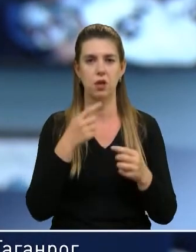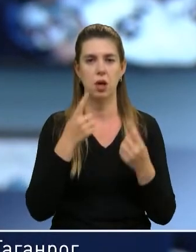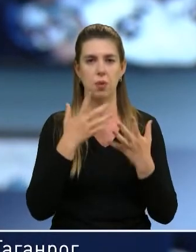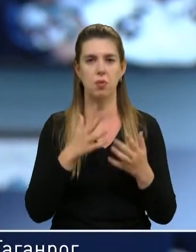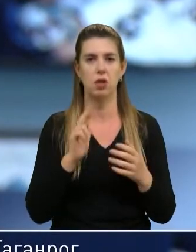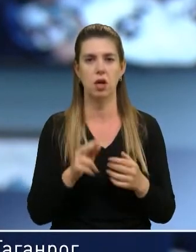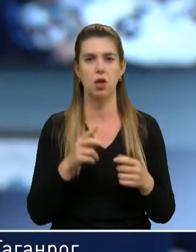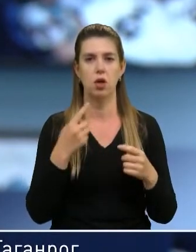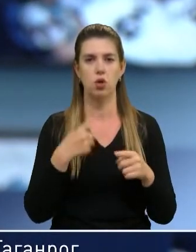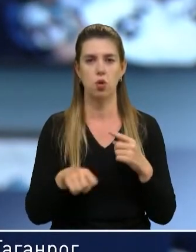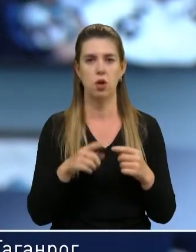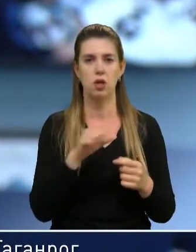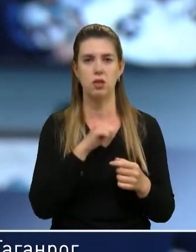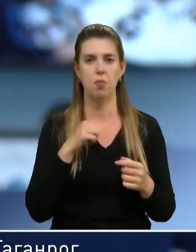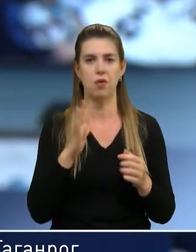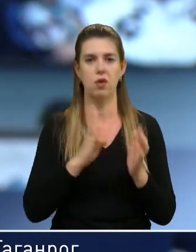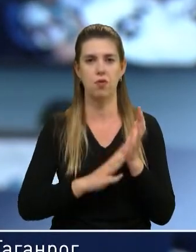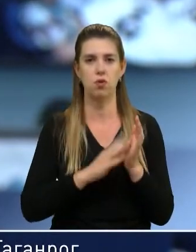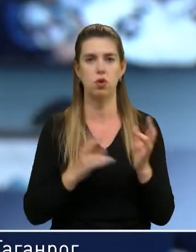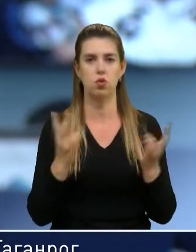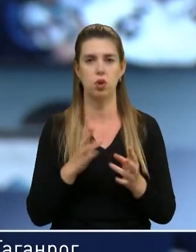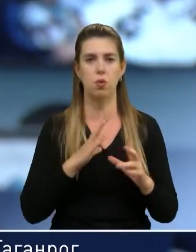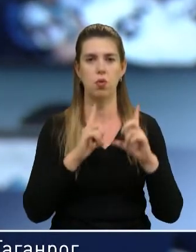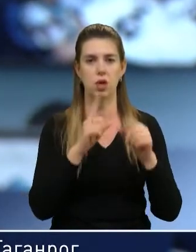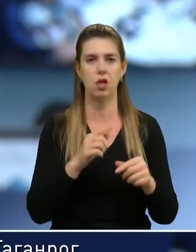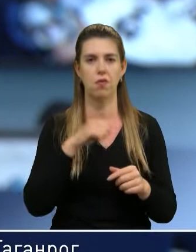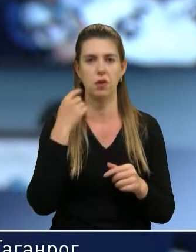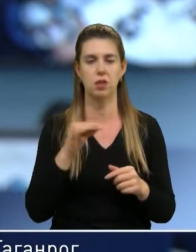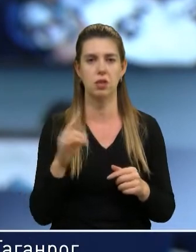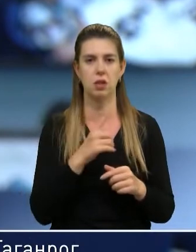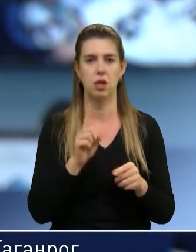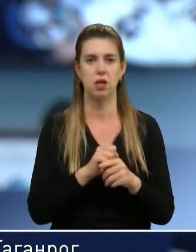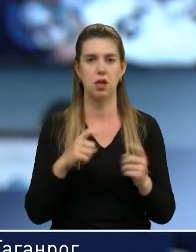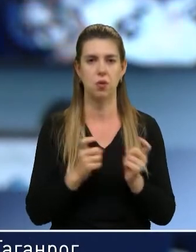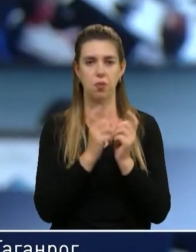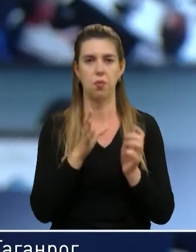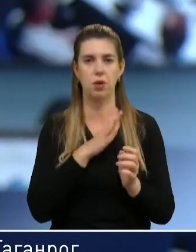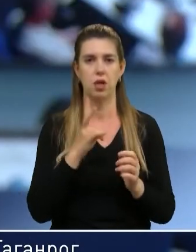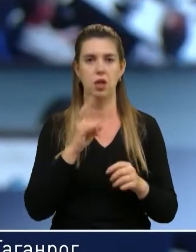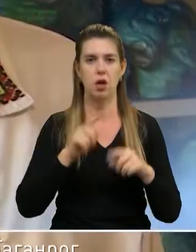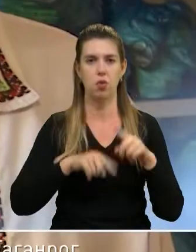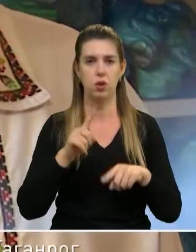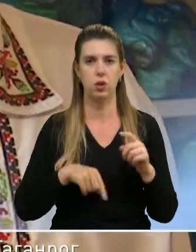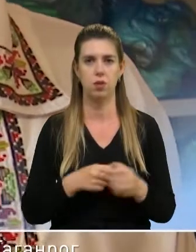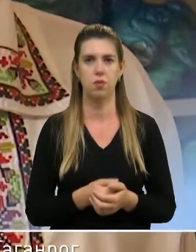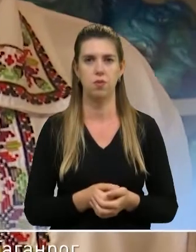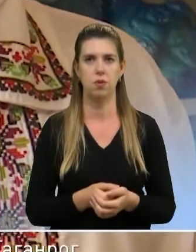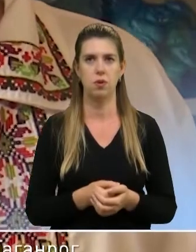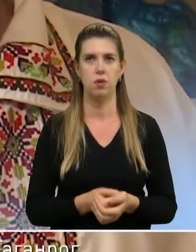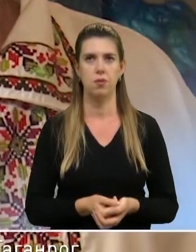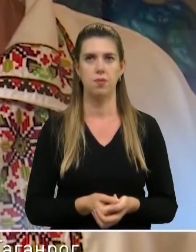их как никто другой. Самим в 90-е пришлось уехать в Россию из-за вспыхнувших боевых действий на родине. Очень